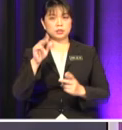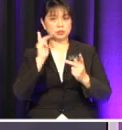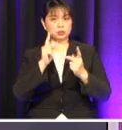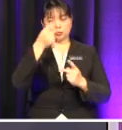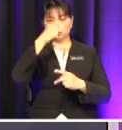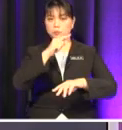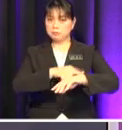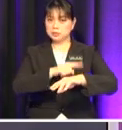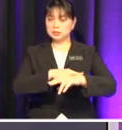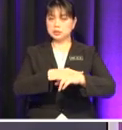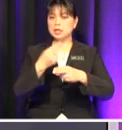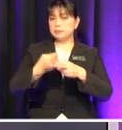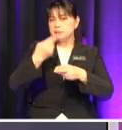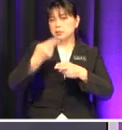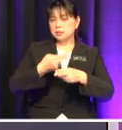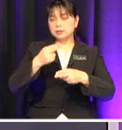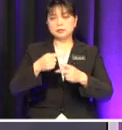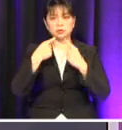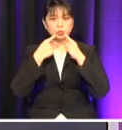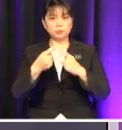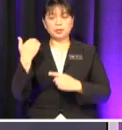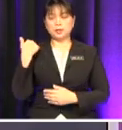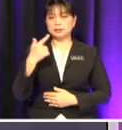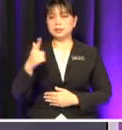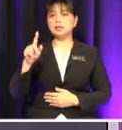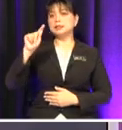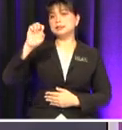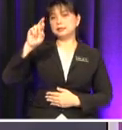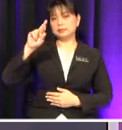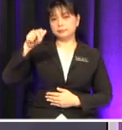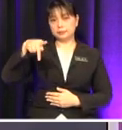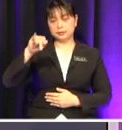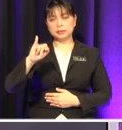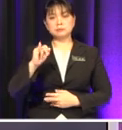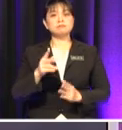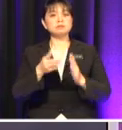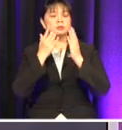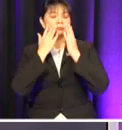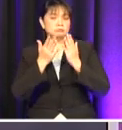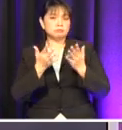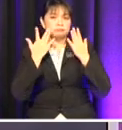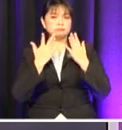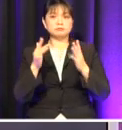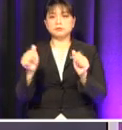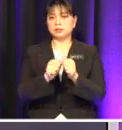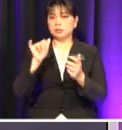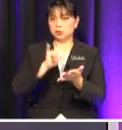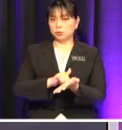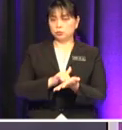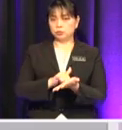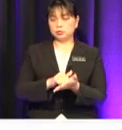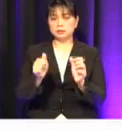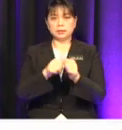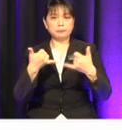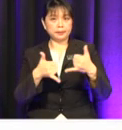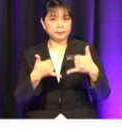singkat ya Oke jadi jawabannya terapi pernafasan Oke yaitu dengan meminta pemain-pemainnya duduk